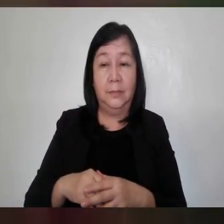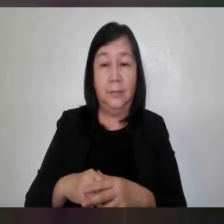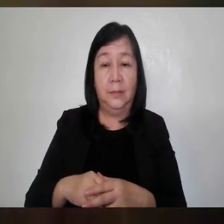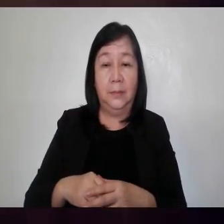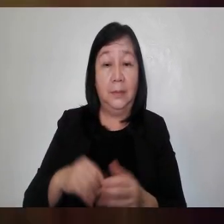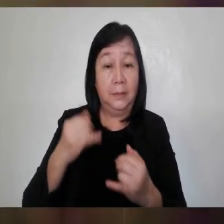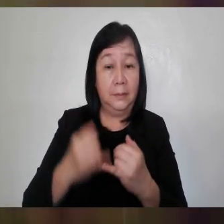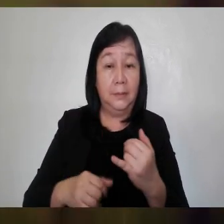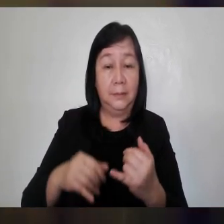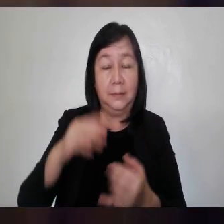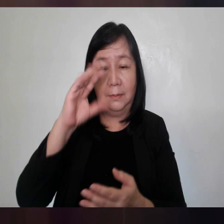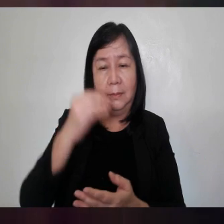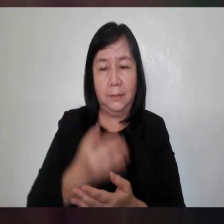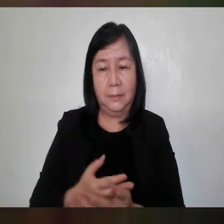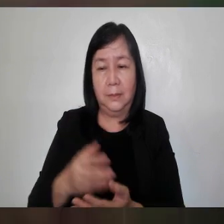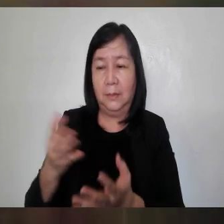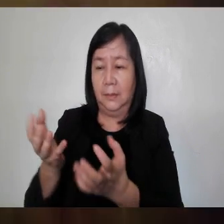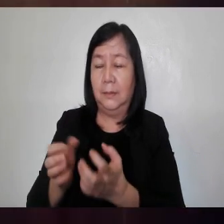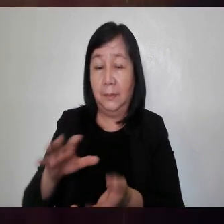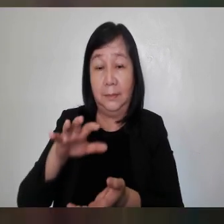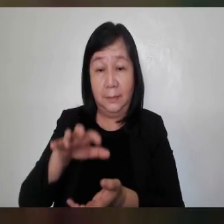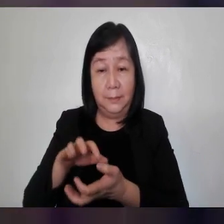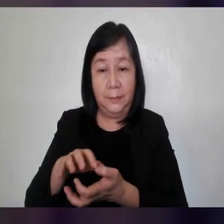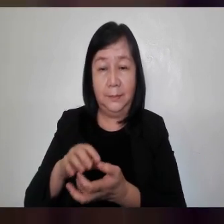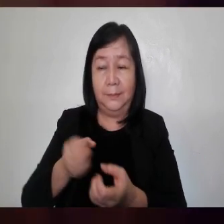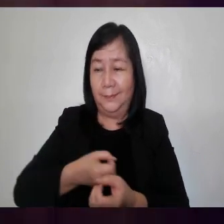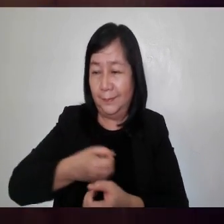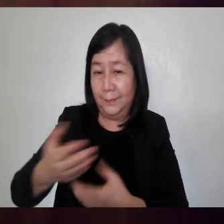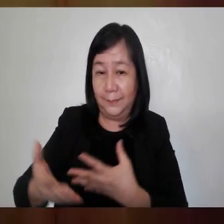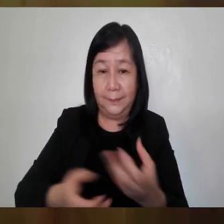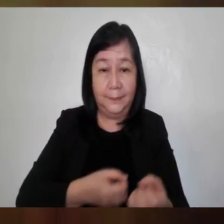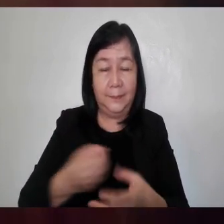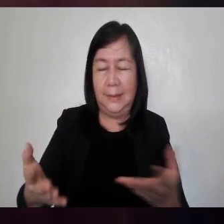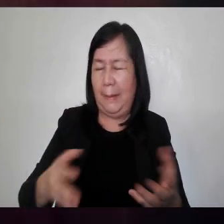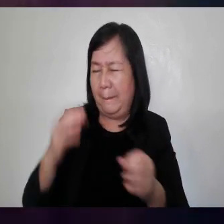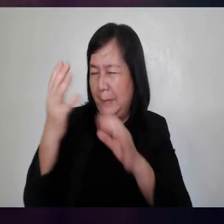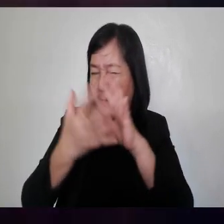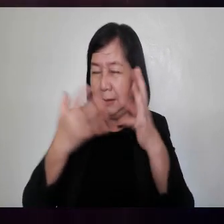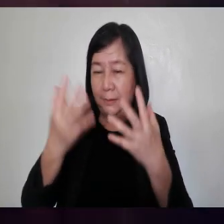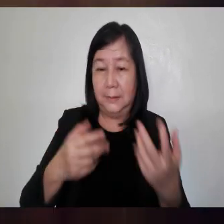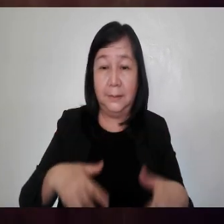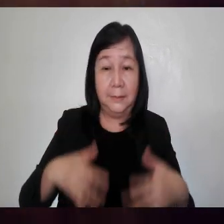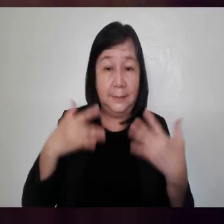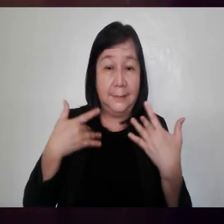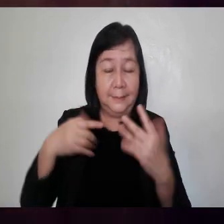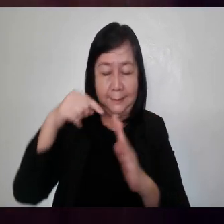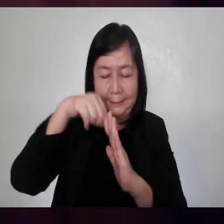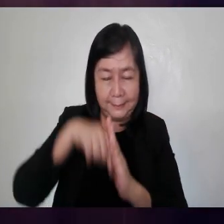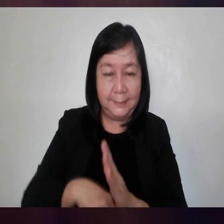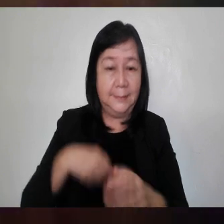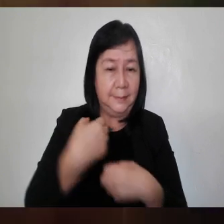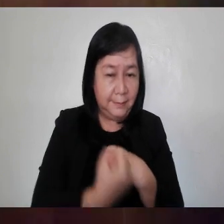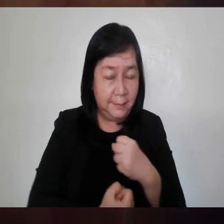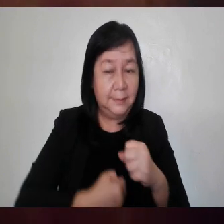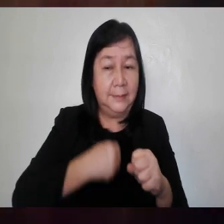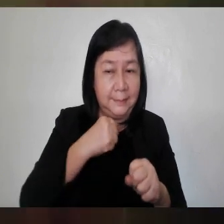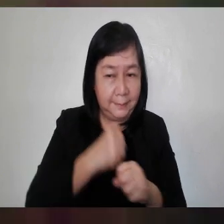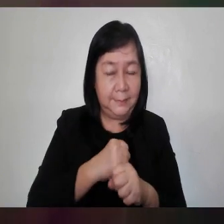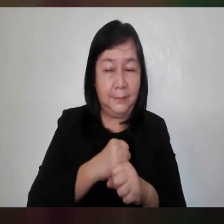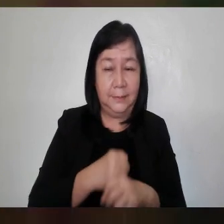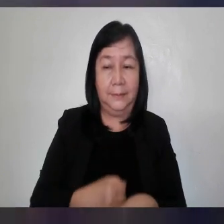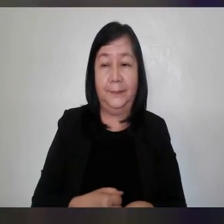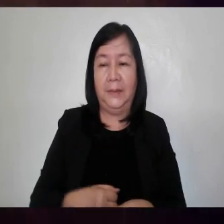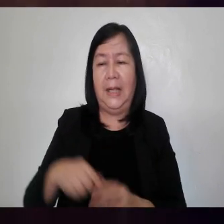bunsong anak ay humingi ng mana. Nilustay ito sa magulong pamumuhay at nauwi sa matinding kahirapan. Sa